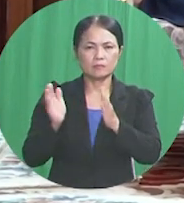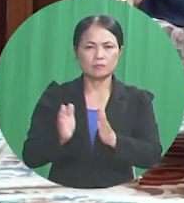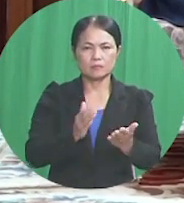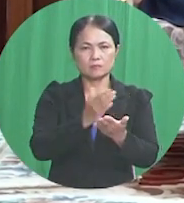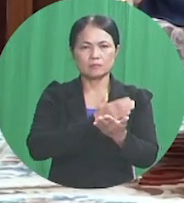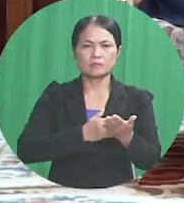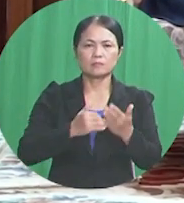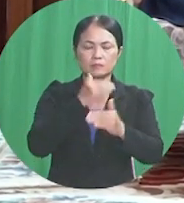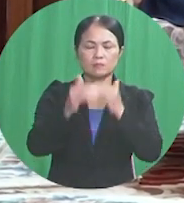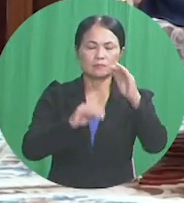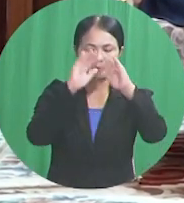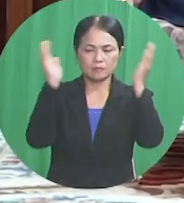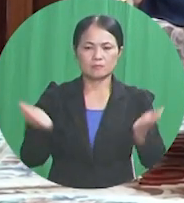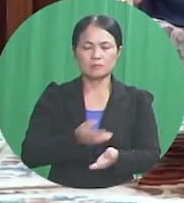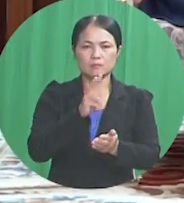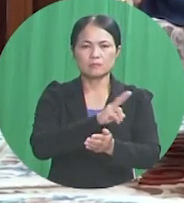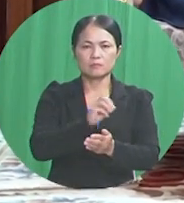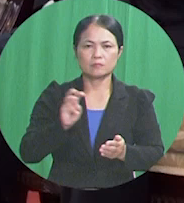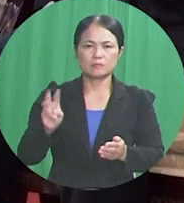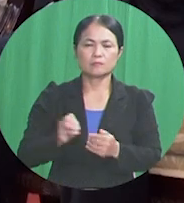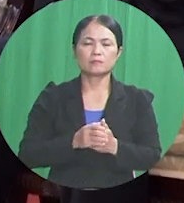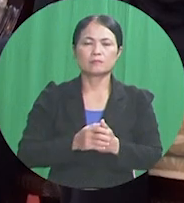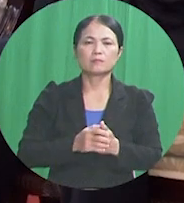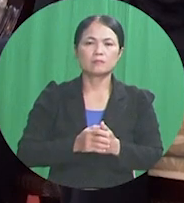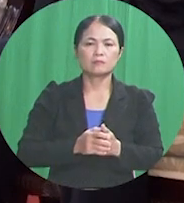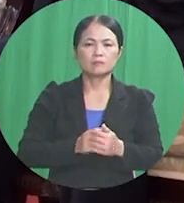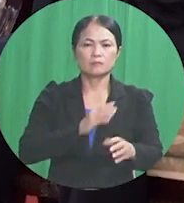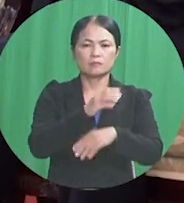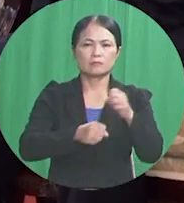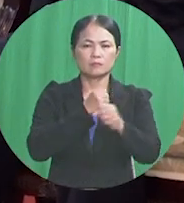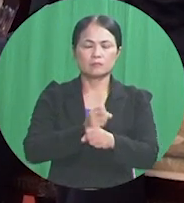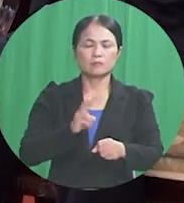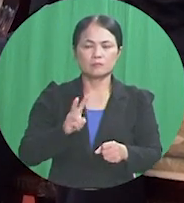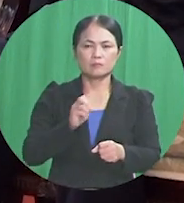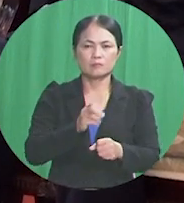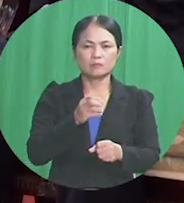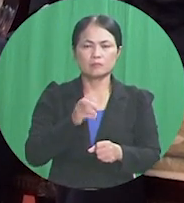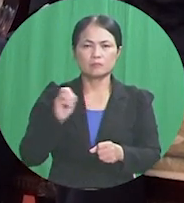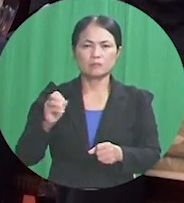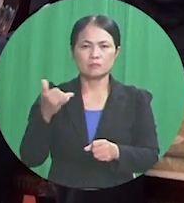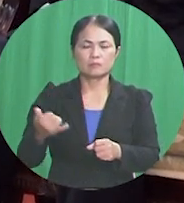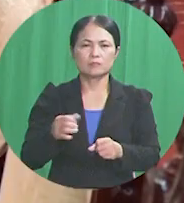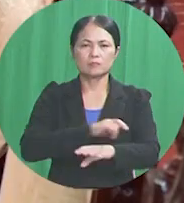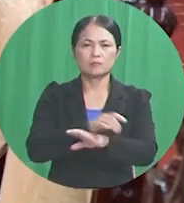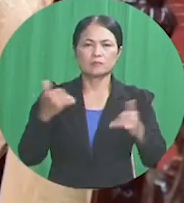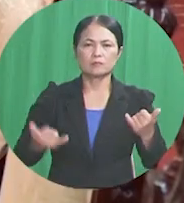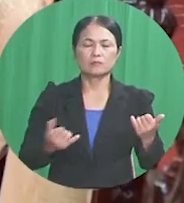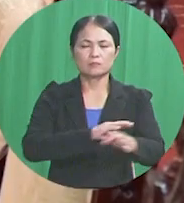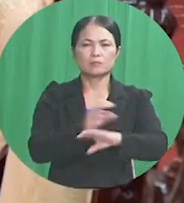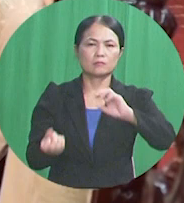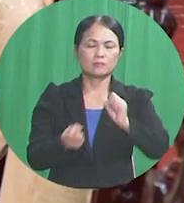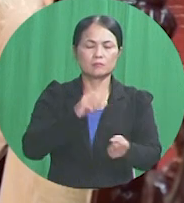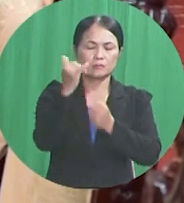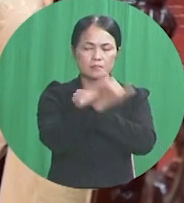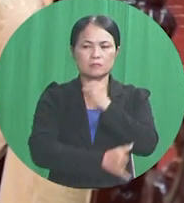อภิวัตสกอลชนะปีปอนสามสับเจดามจับตั้งปีชนาปีปอนประมวยระหดดาวปัจจุบันกัมพูชีบานคล้ายคลุนเชื่อประเ